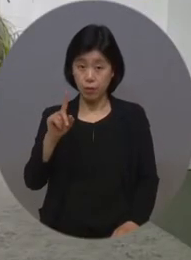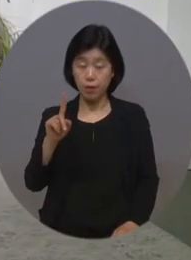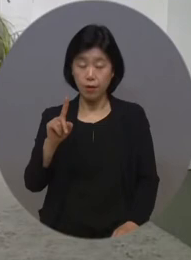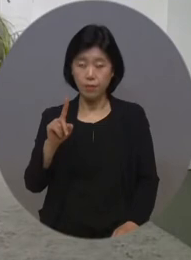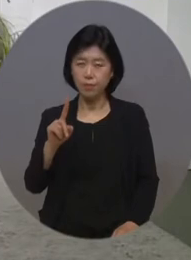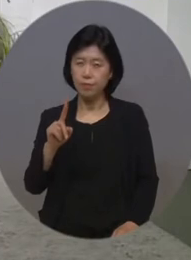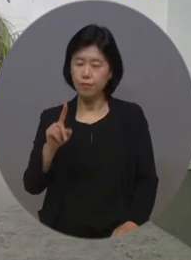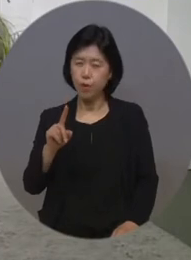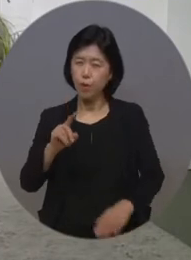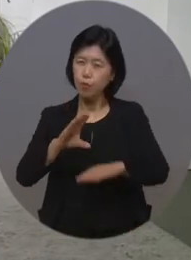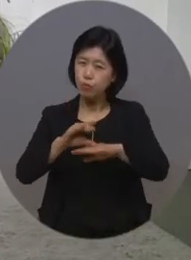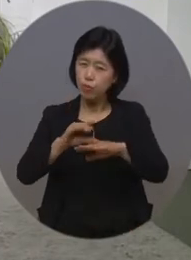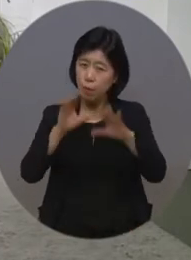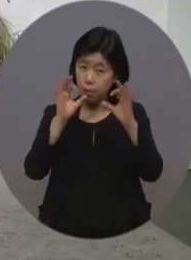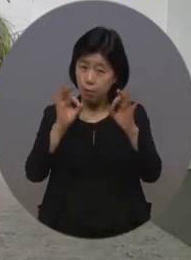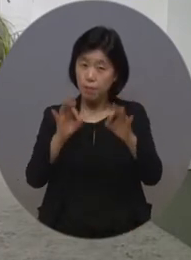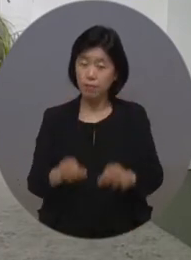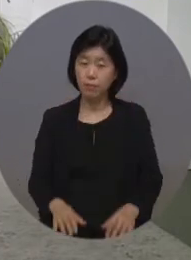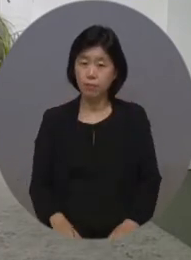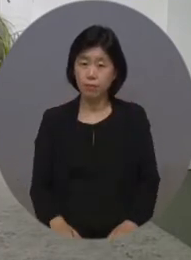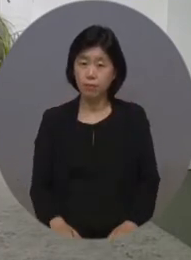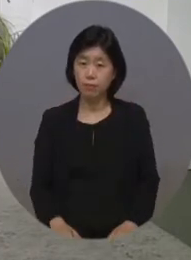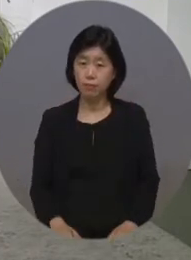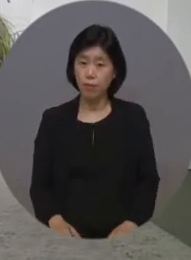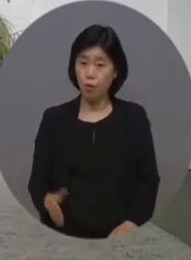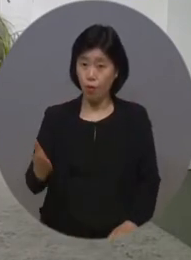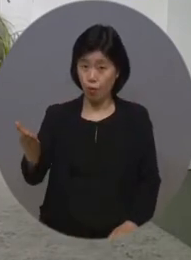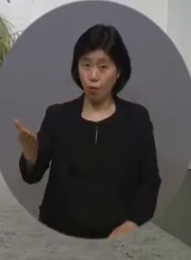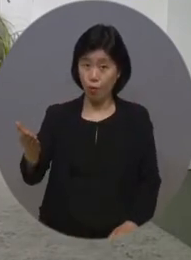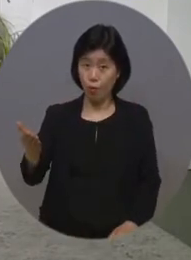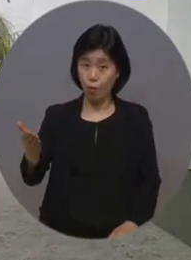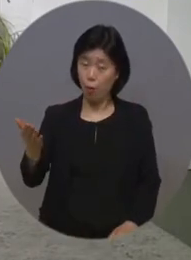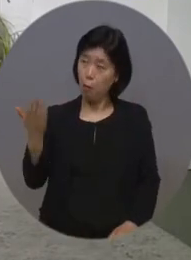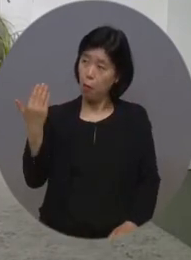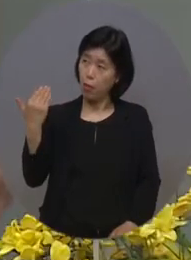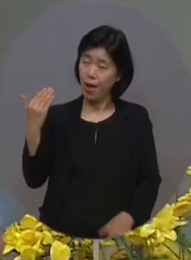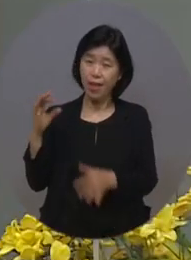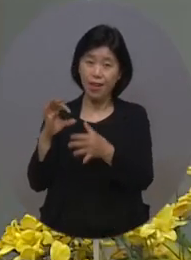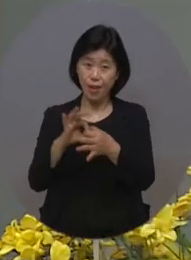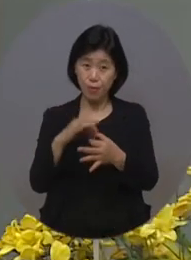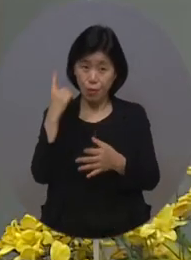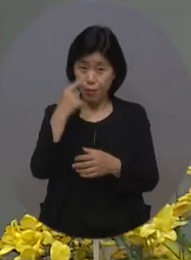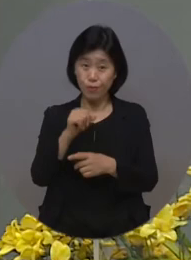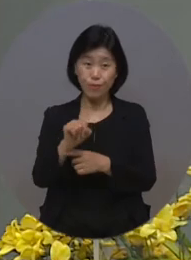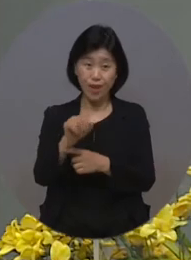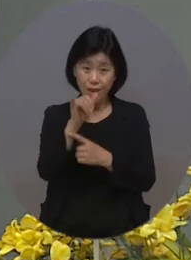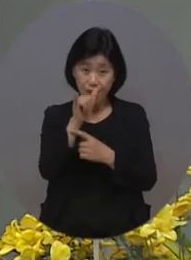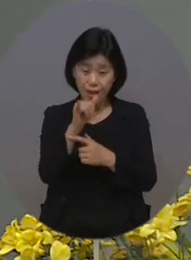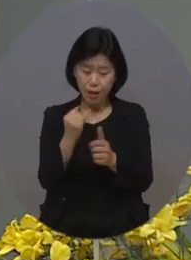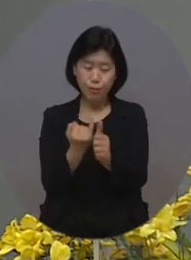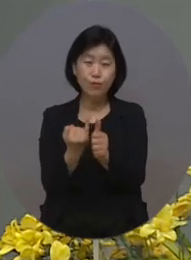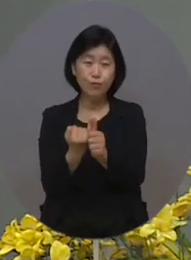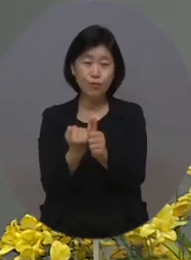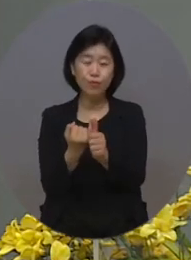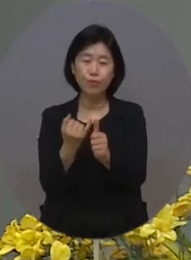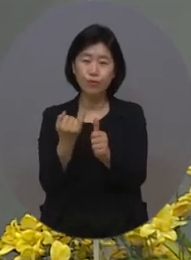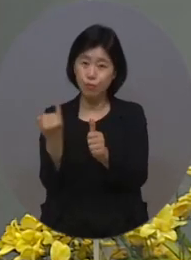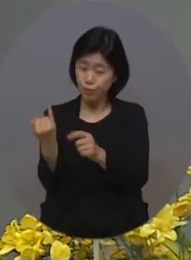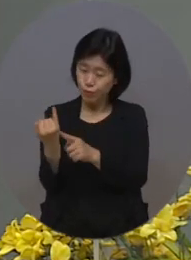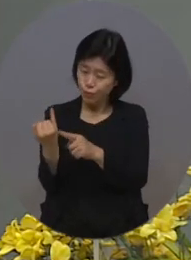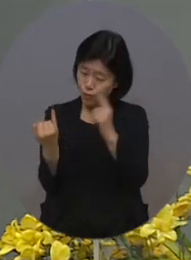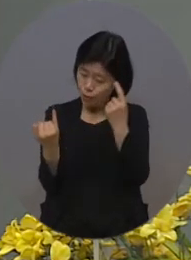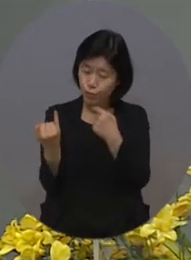프로그램 예 그 지상에 한동안 계속 나왔잖아요 예 그러면 이제 3월 눈을 나오고 또 부모님들 하고 그랬는데 예